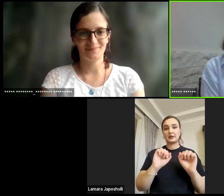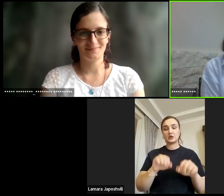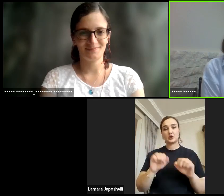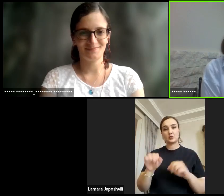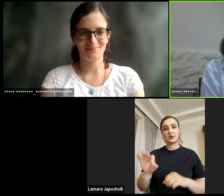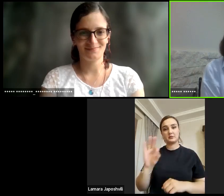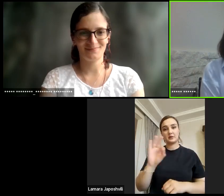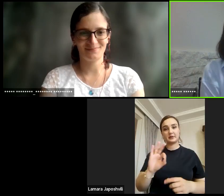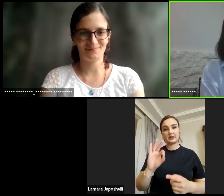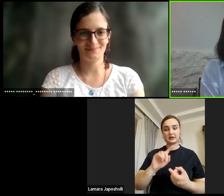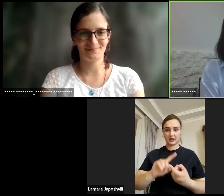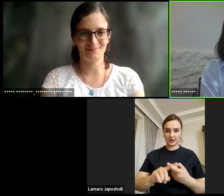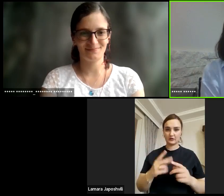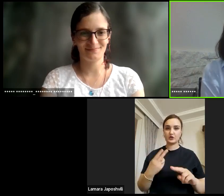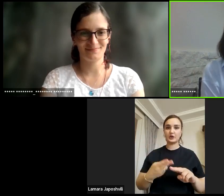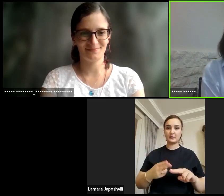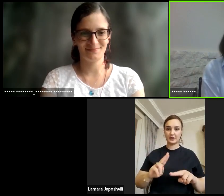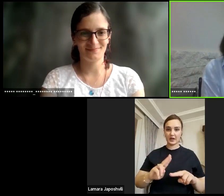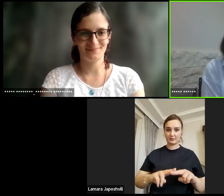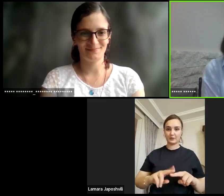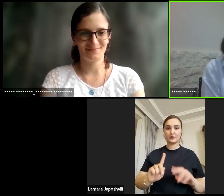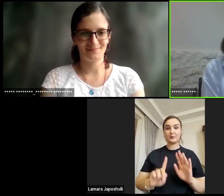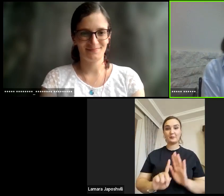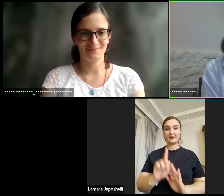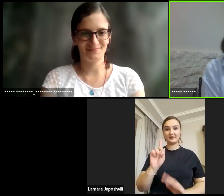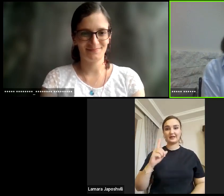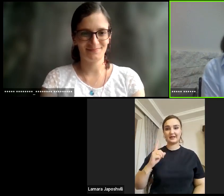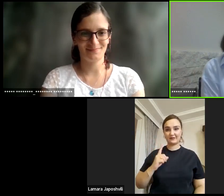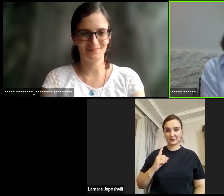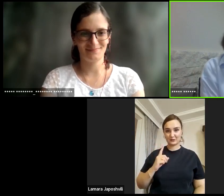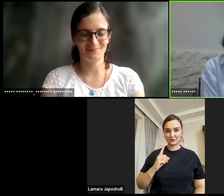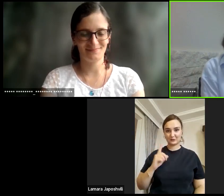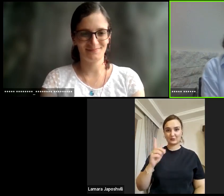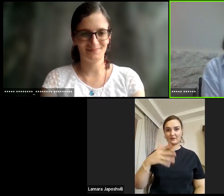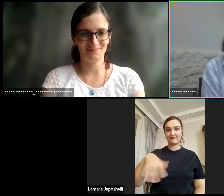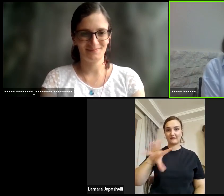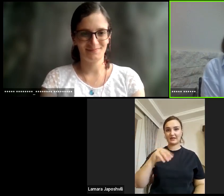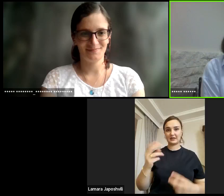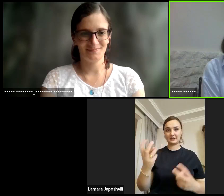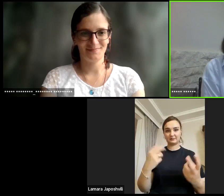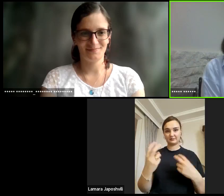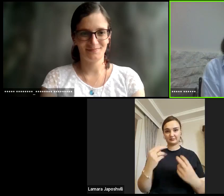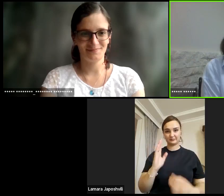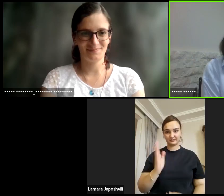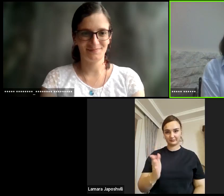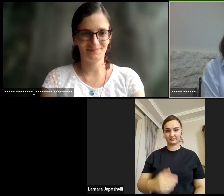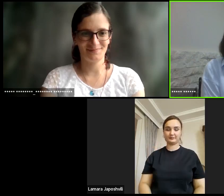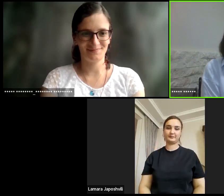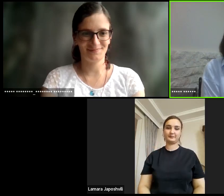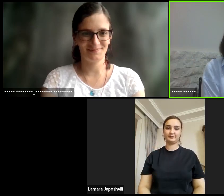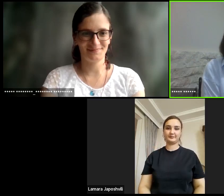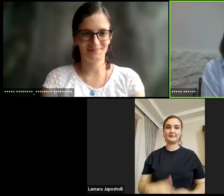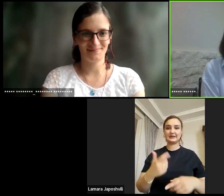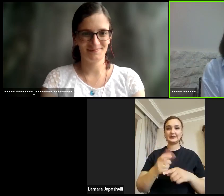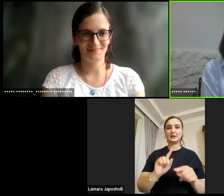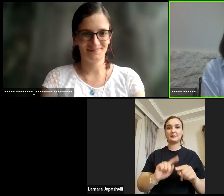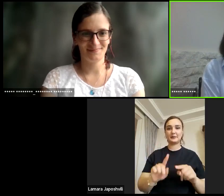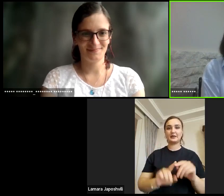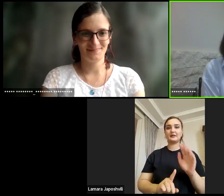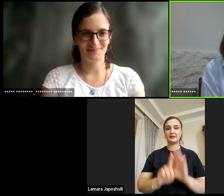ამიტომ თავდაპირველად დაველოდოთ, რომ ყველანი შემოგვიერთდნენ და ძალიან მალე